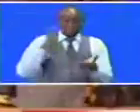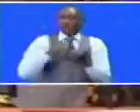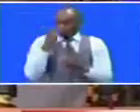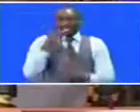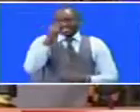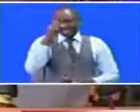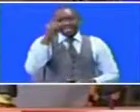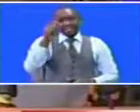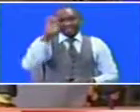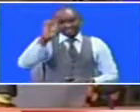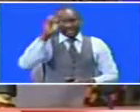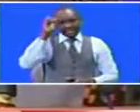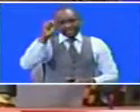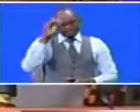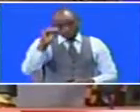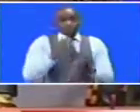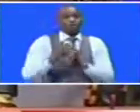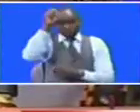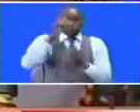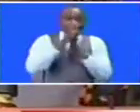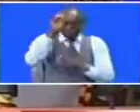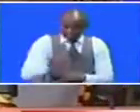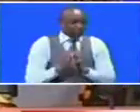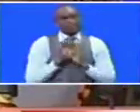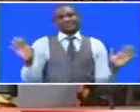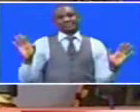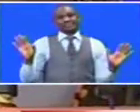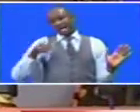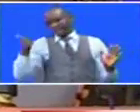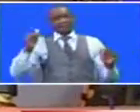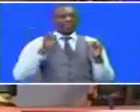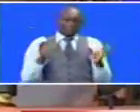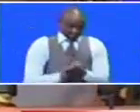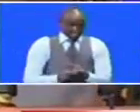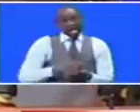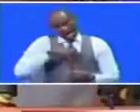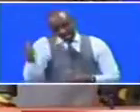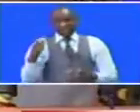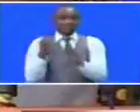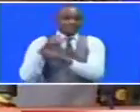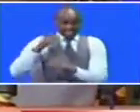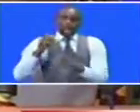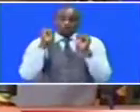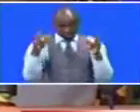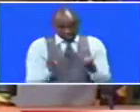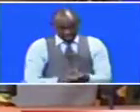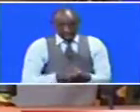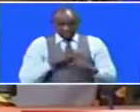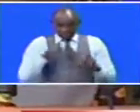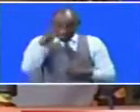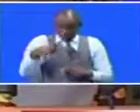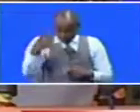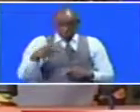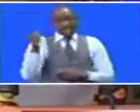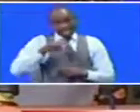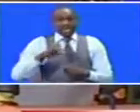Teso North and Teso South. That is the decision of this board, because the rest of the results were okay, and we don't have to disturb